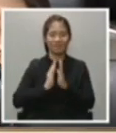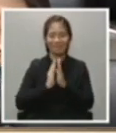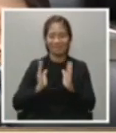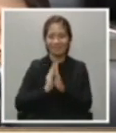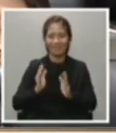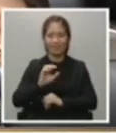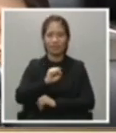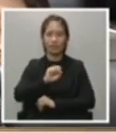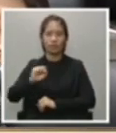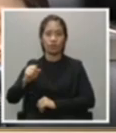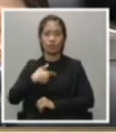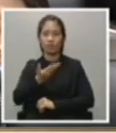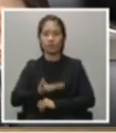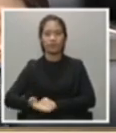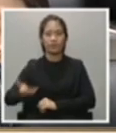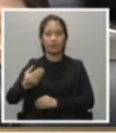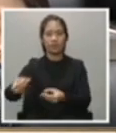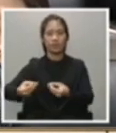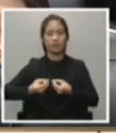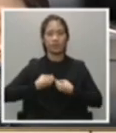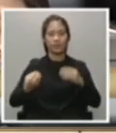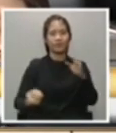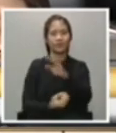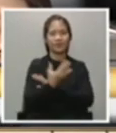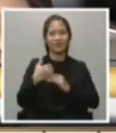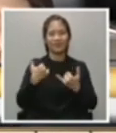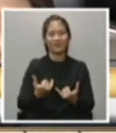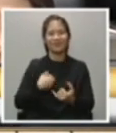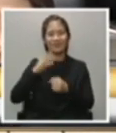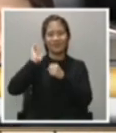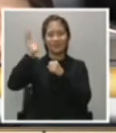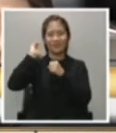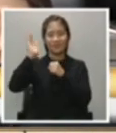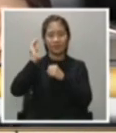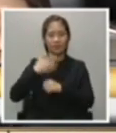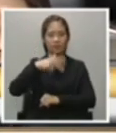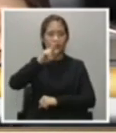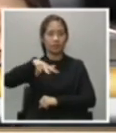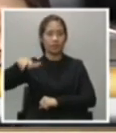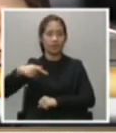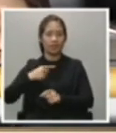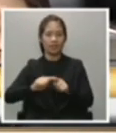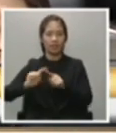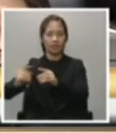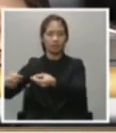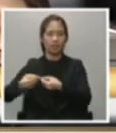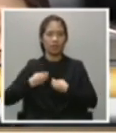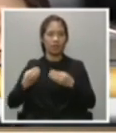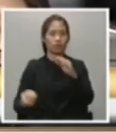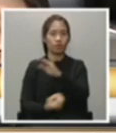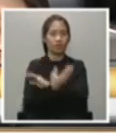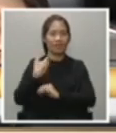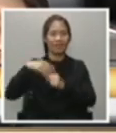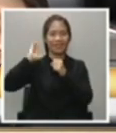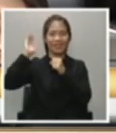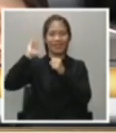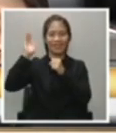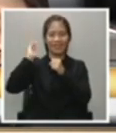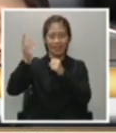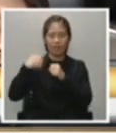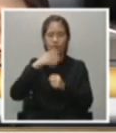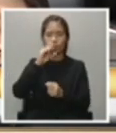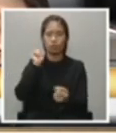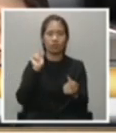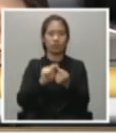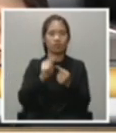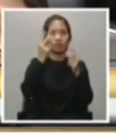ๆอีกครั้งที่ให้โอกาสดิฉันขึ้นพูดพรรคเพื่อไทยทุกท่านที่ให้โอกาสดิฉันได้ขึ้นมาอภิปรายไม่ไว้วางใ